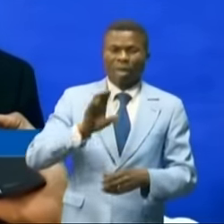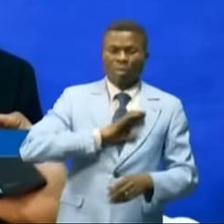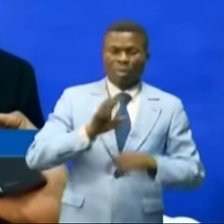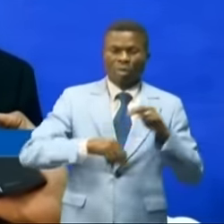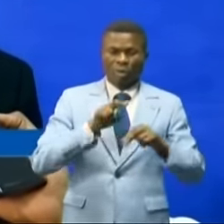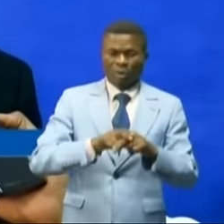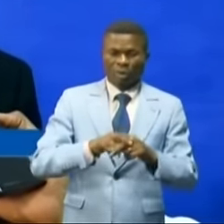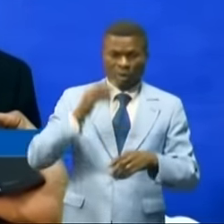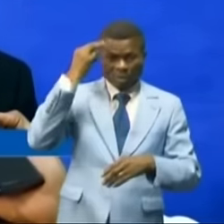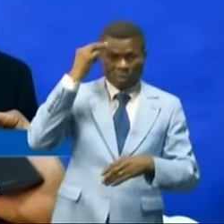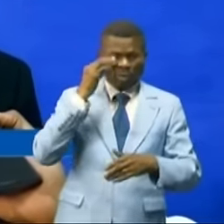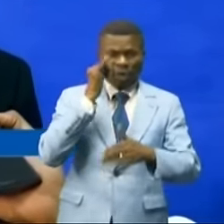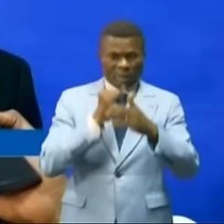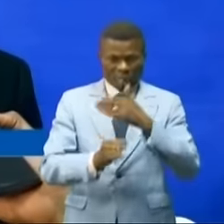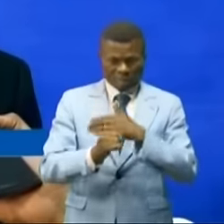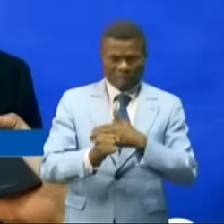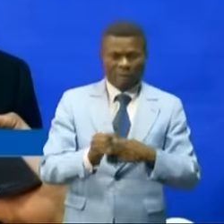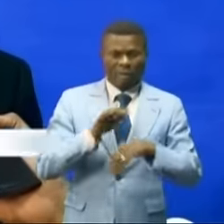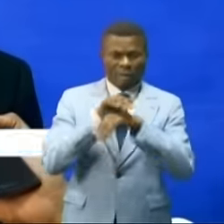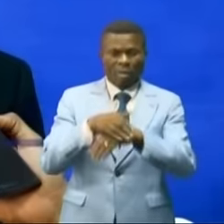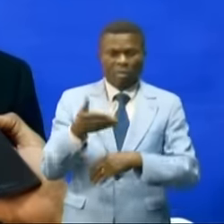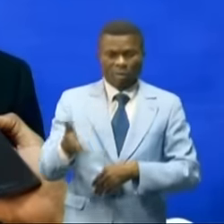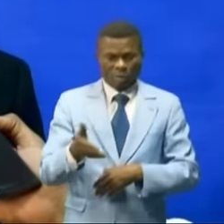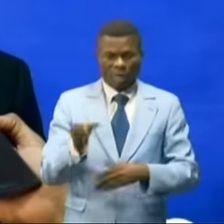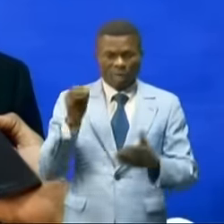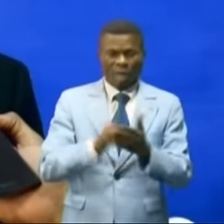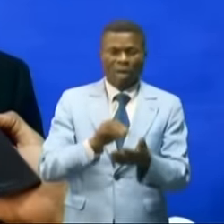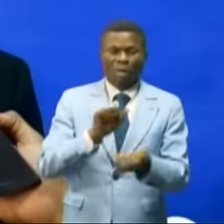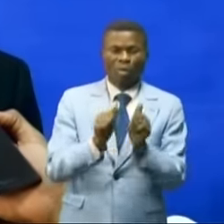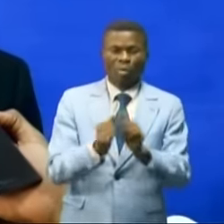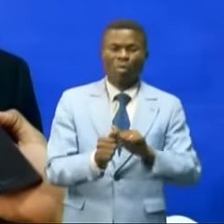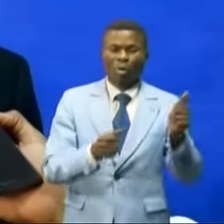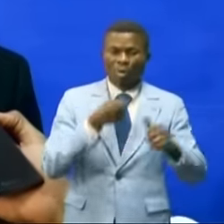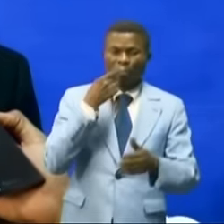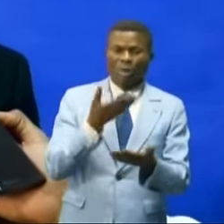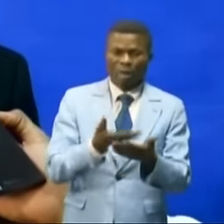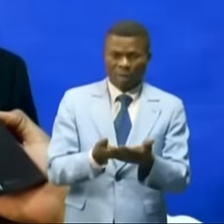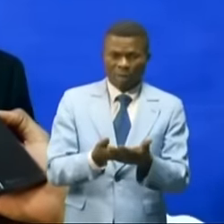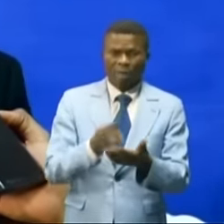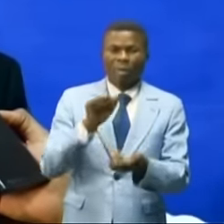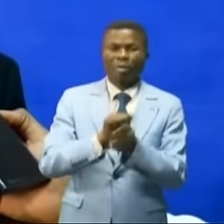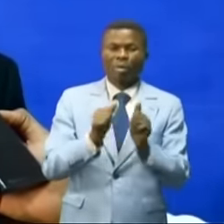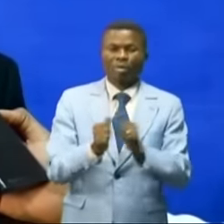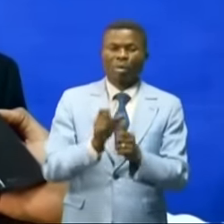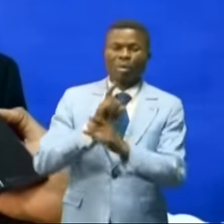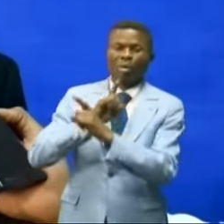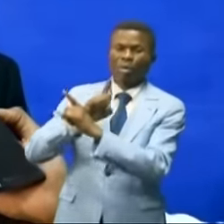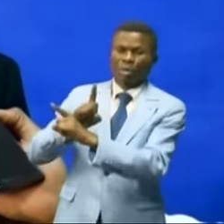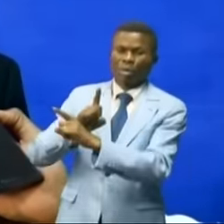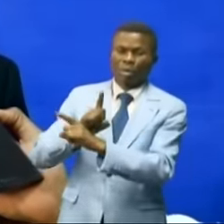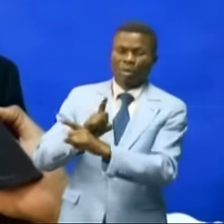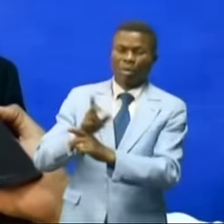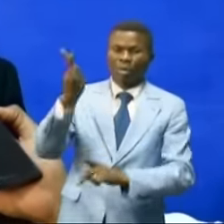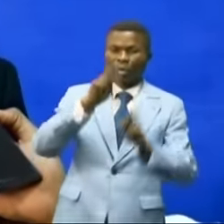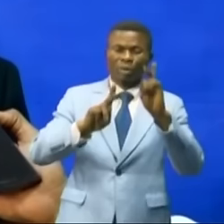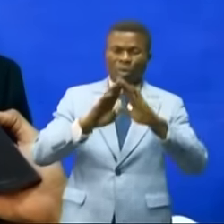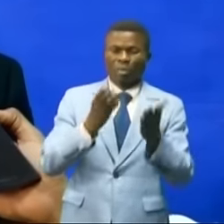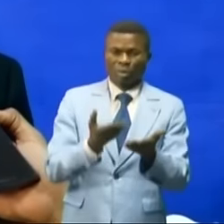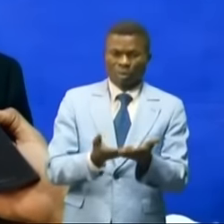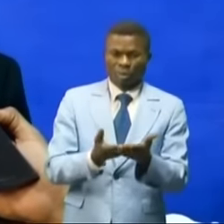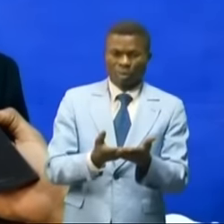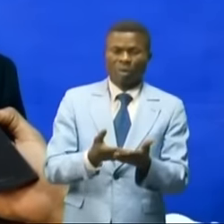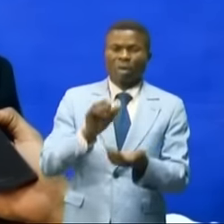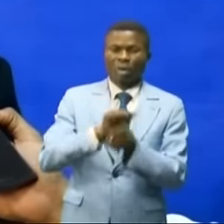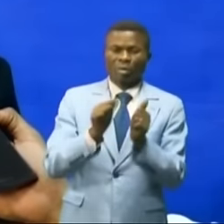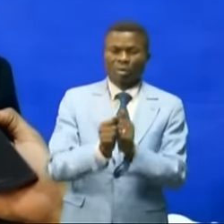de l'Intérieur sont parties prenantes. Un autre sujet qu'on a abordé, c'est la question de la protection des civils dans le cadre